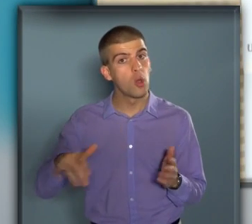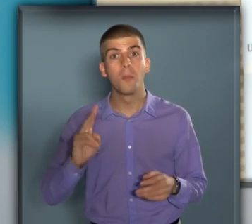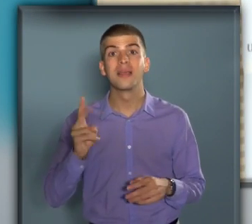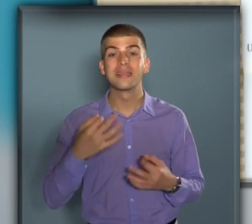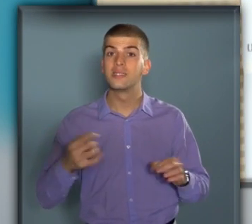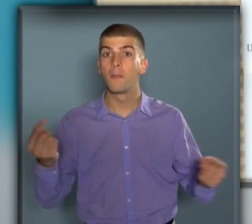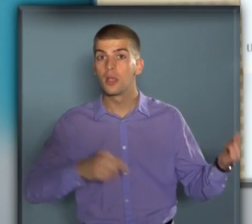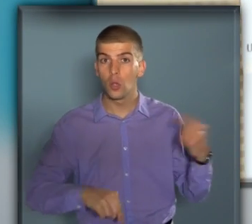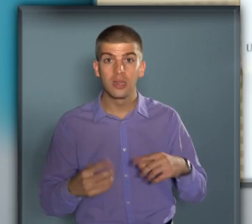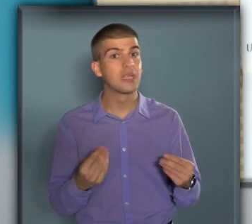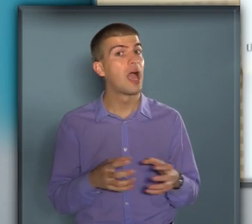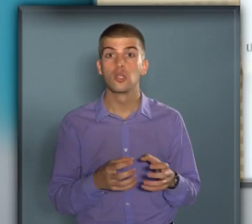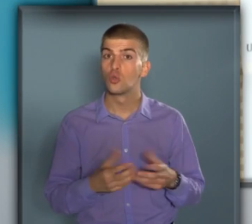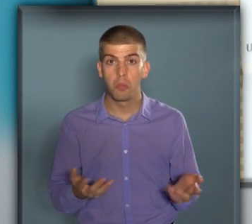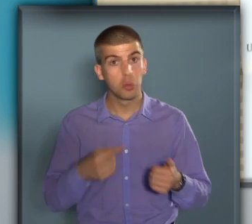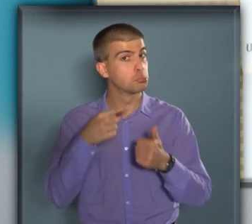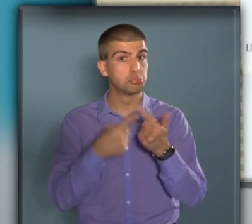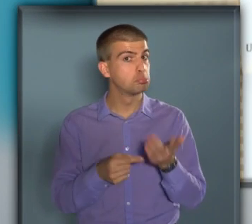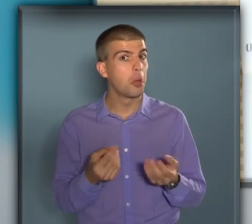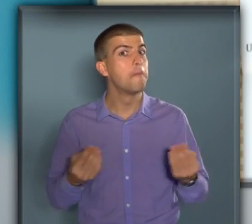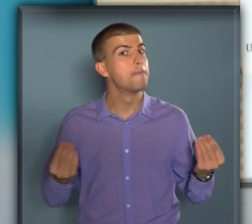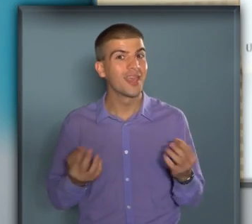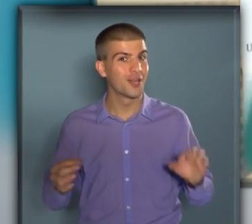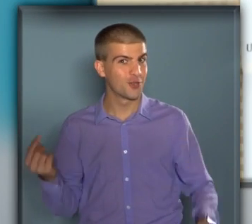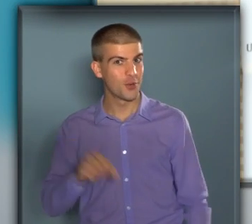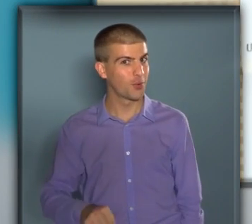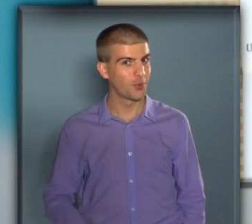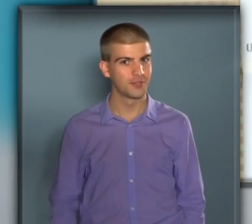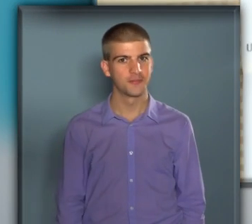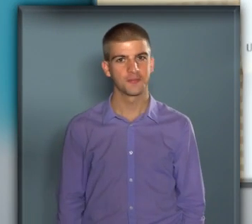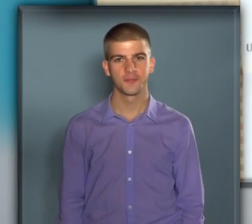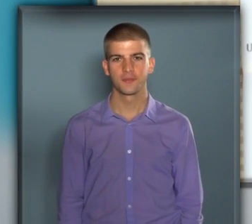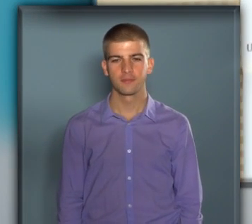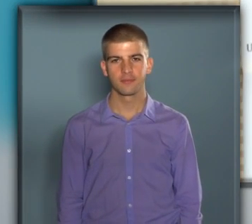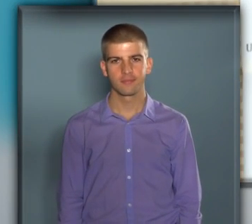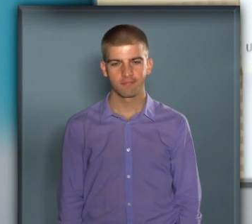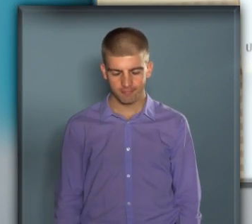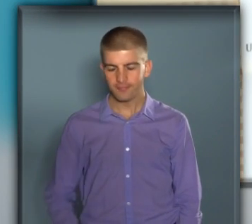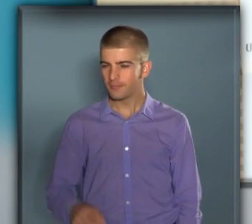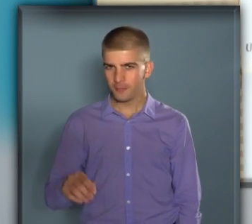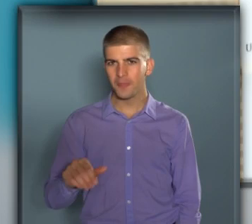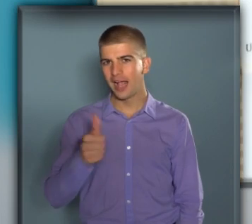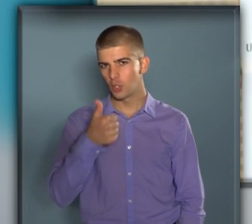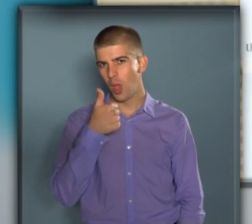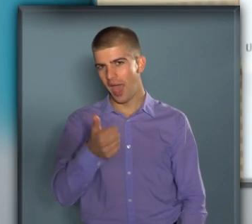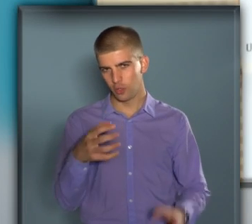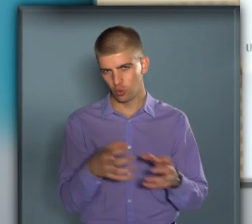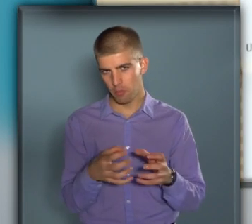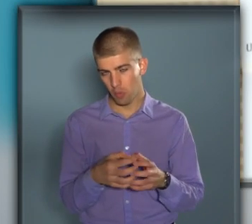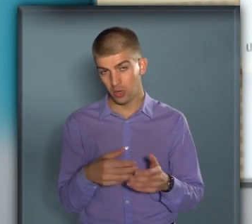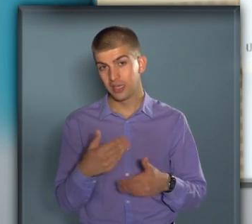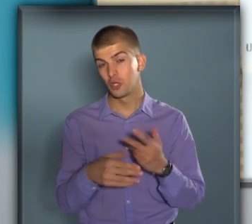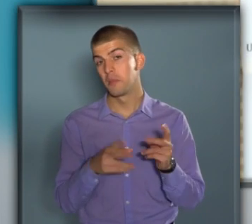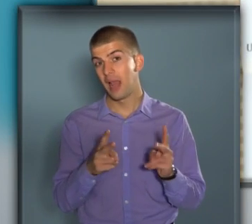hány csoportból fog állni, és egyáltalán, hogy miért jó ide eljönni? Először egy csoportból fog állni, aztán lehet, hogy